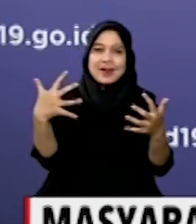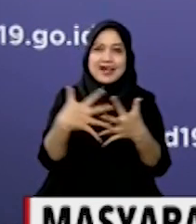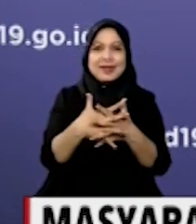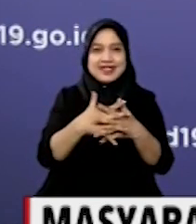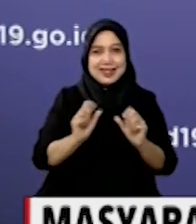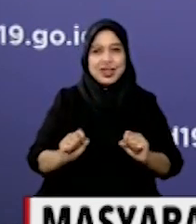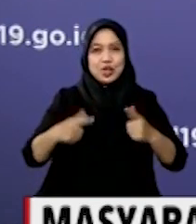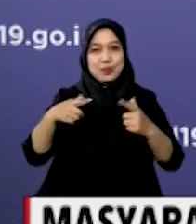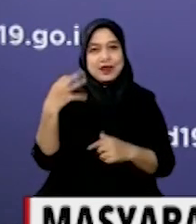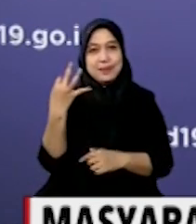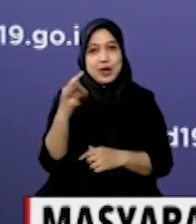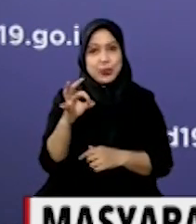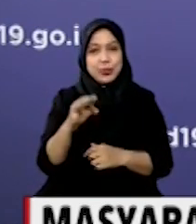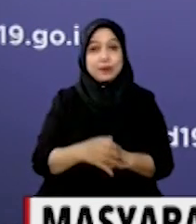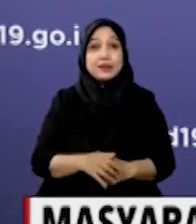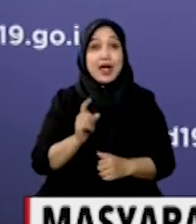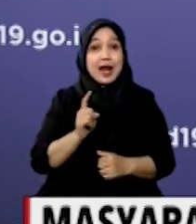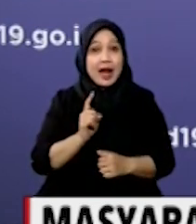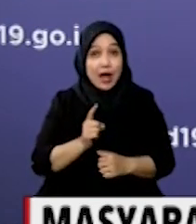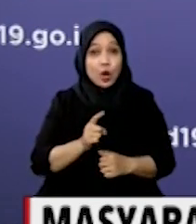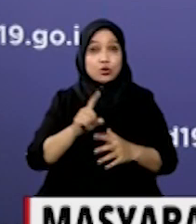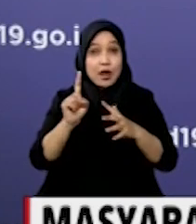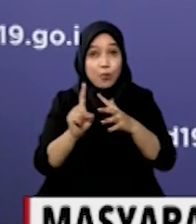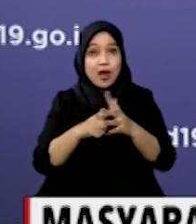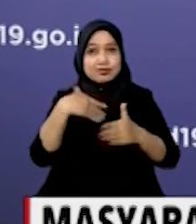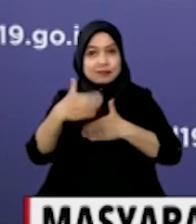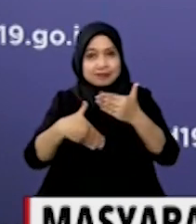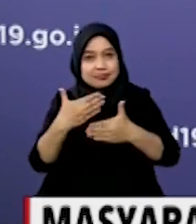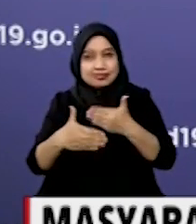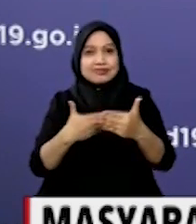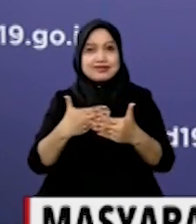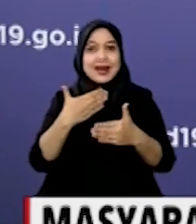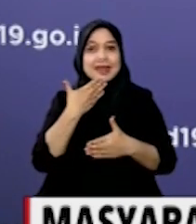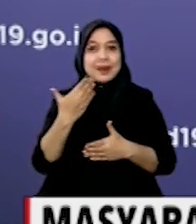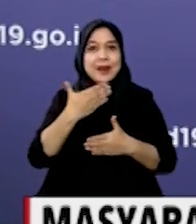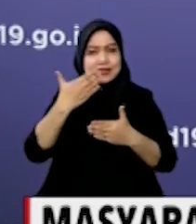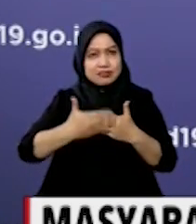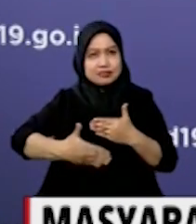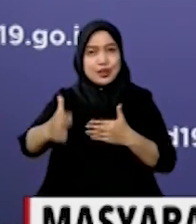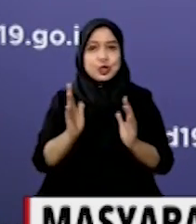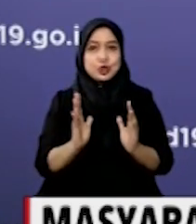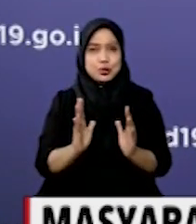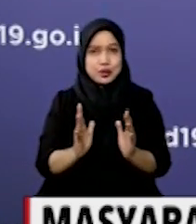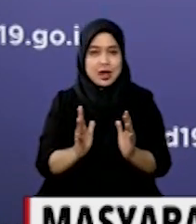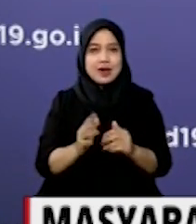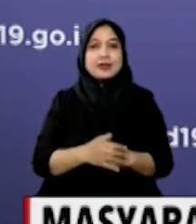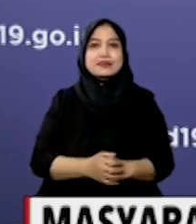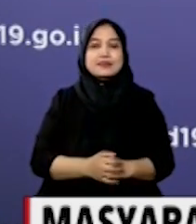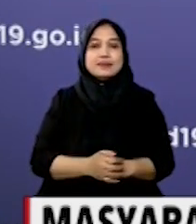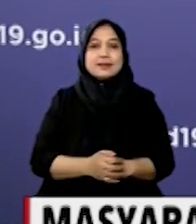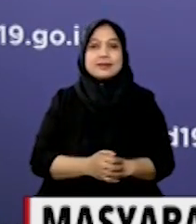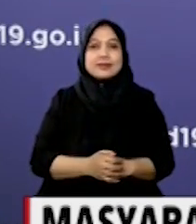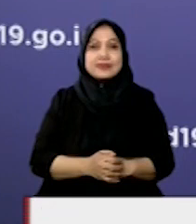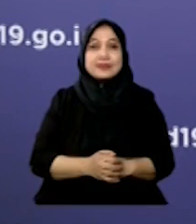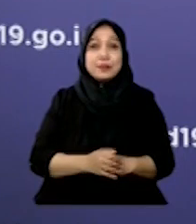meyakini apabila ini sudah menjadi kebiasaan yang baik dan terus terpelihara maka bukan hanya kovix